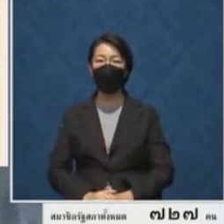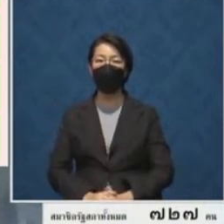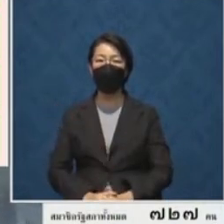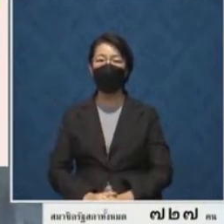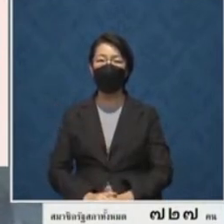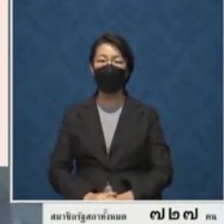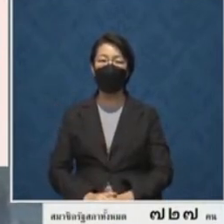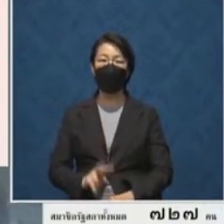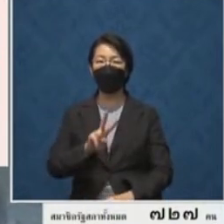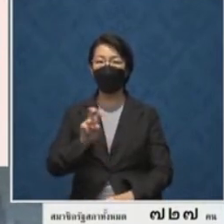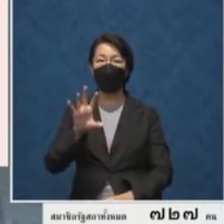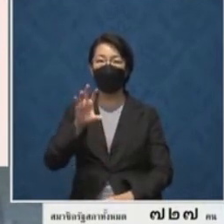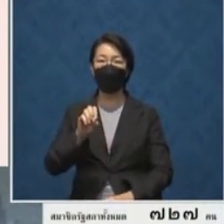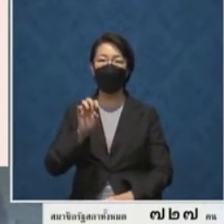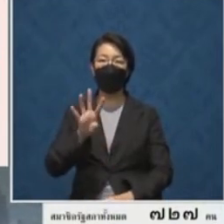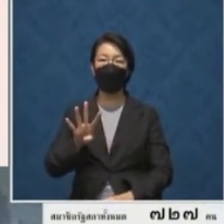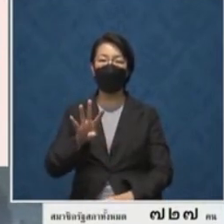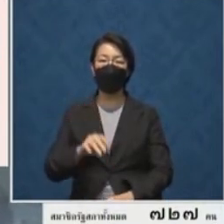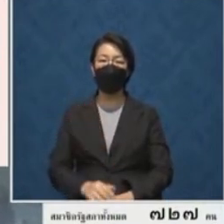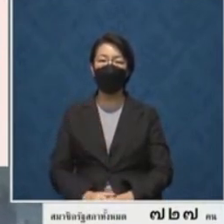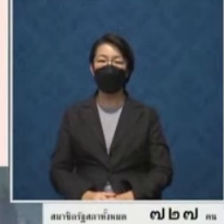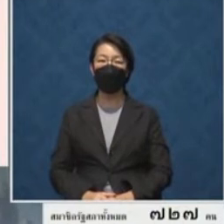254นายนิยมเวชกามา